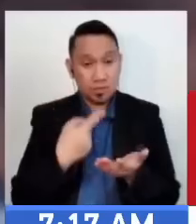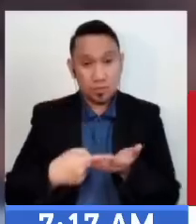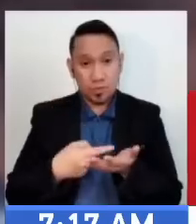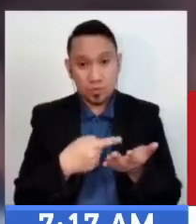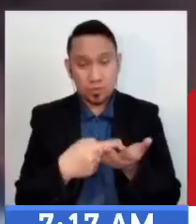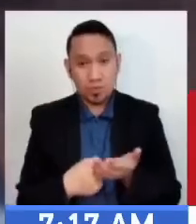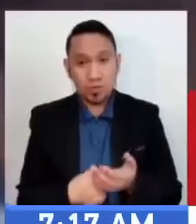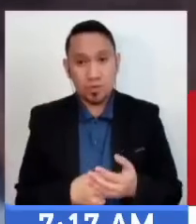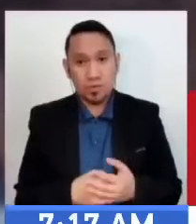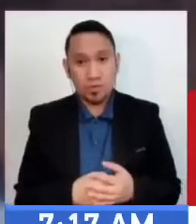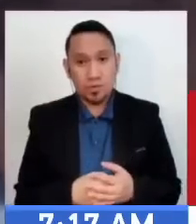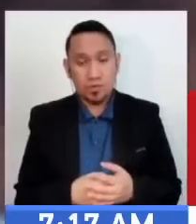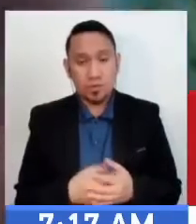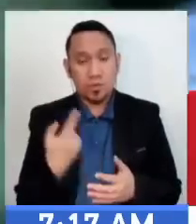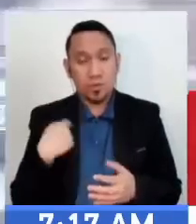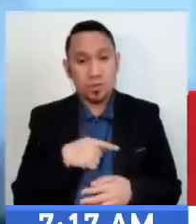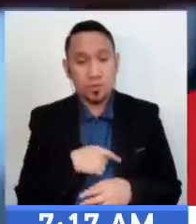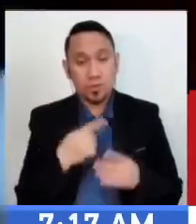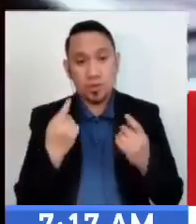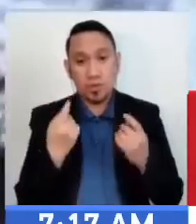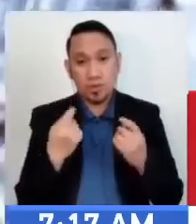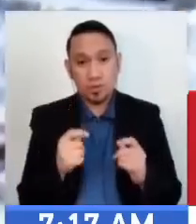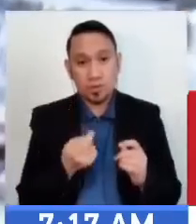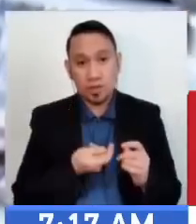We are trying to scrap the